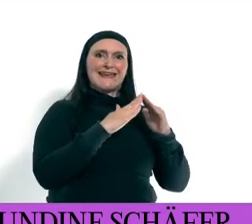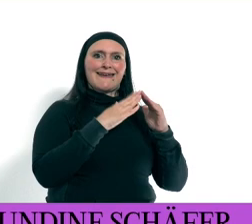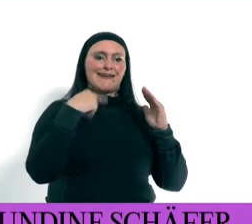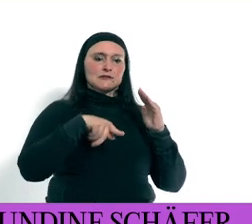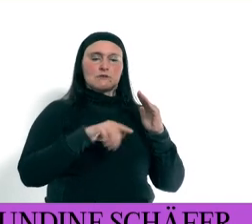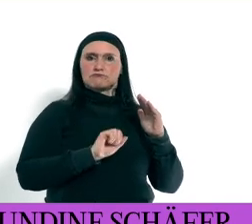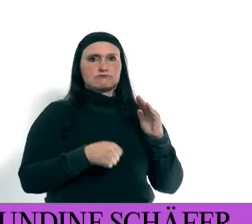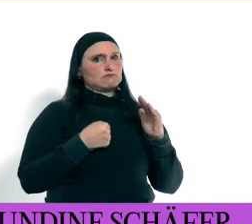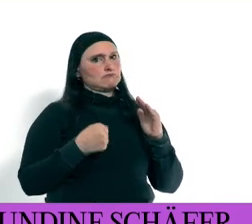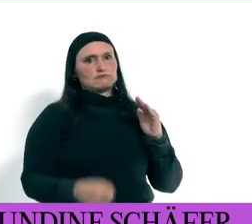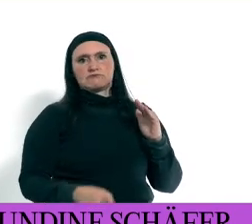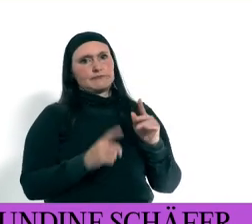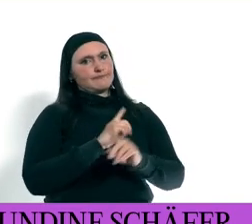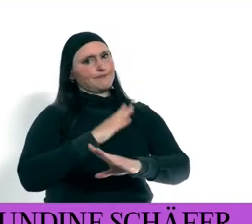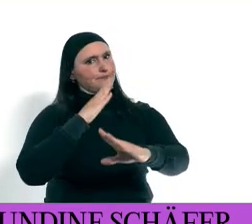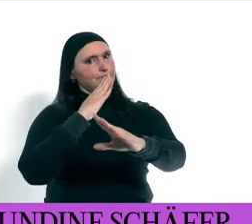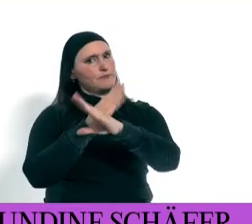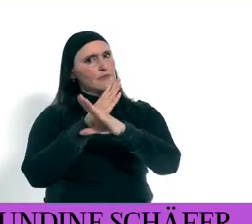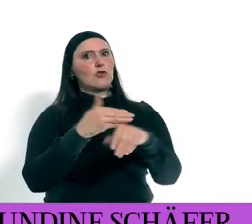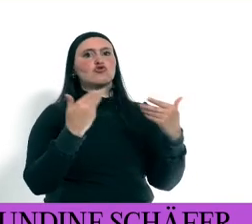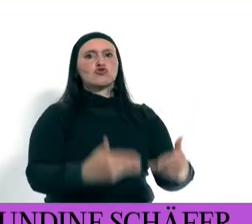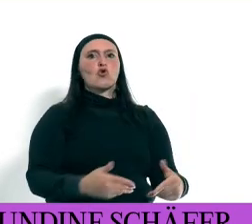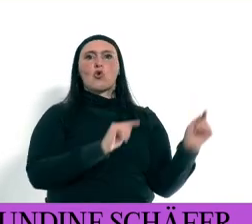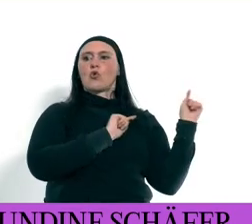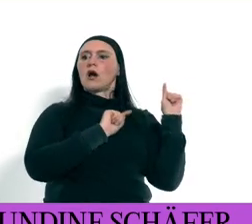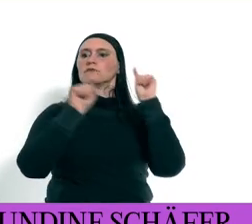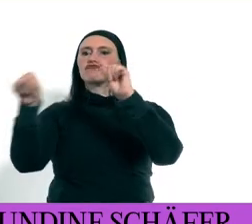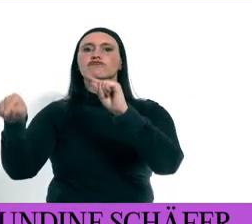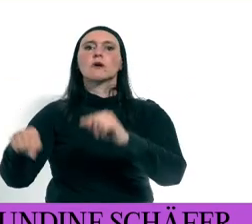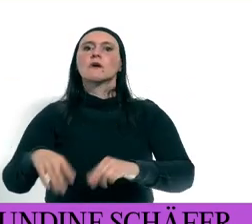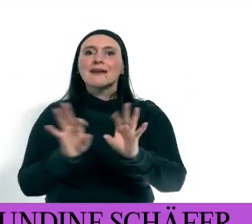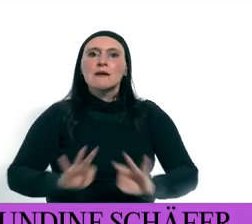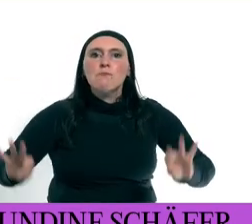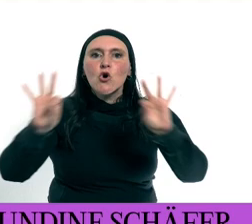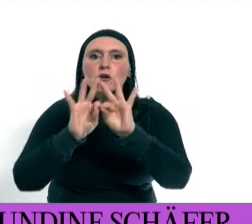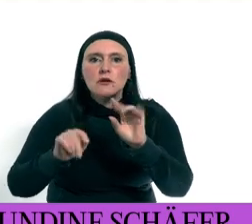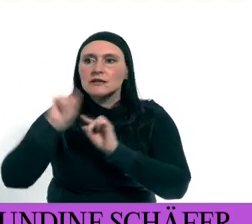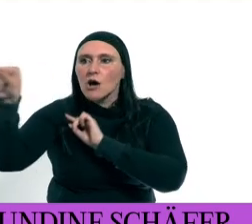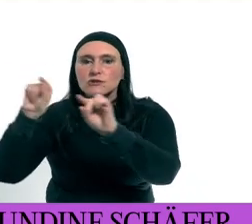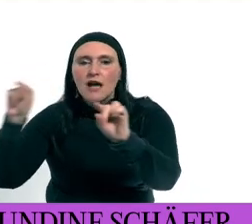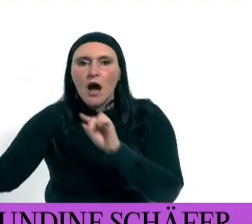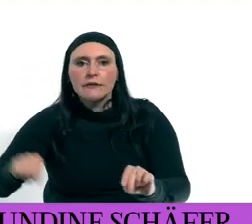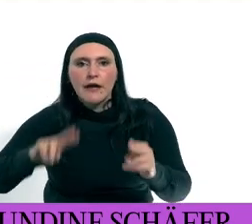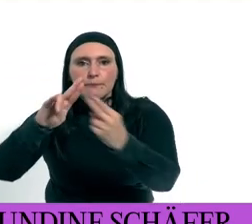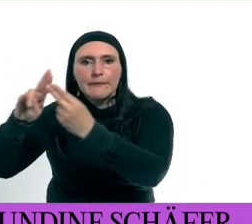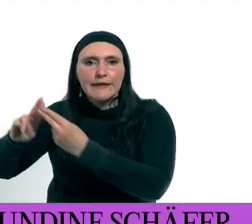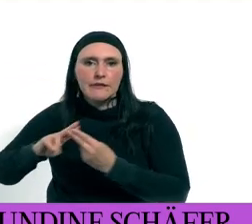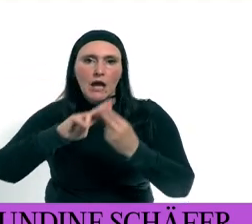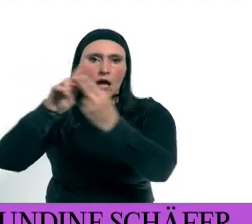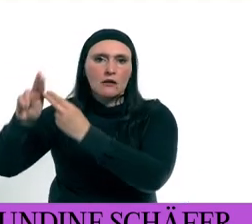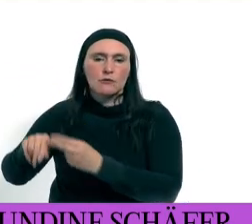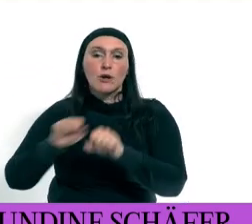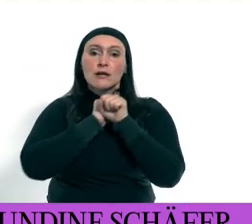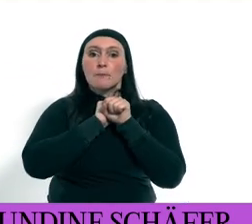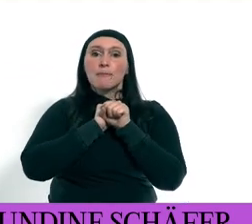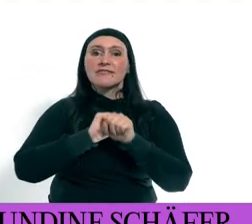die Notwendigkeit, plötzlich den öffentlichen Raum zu nutzen oder ganz anders zu nutzen. Die Tatsache, dass wir uns nicht in geschlossenen Räumen treffen durften, führte ja dazu,